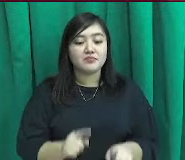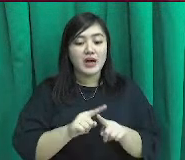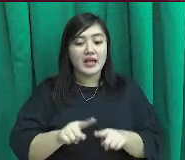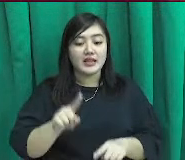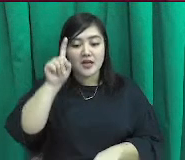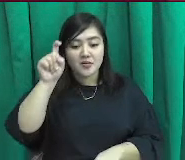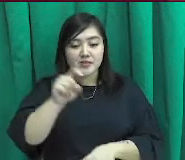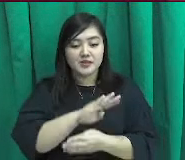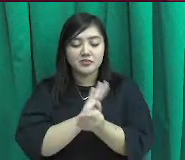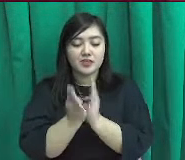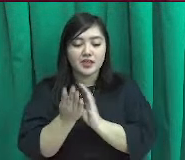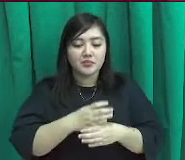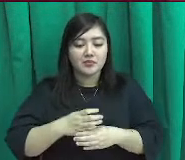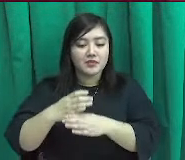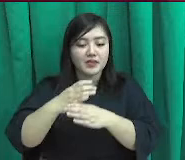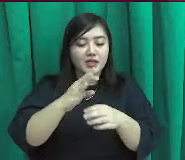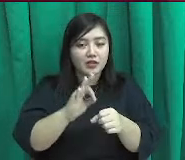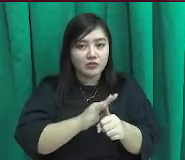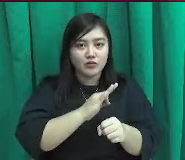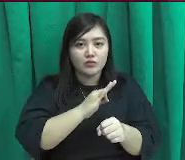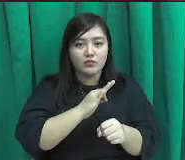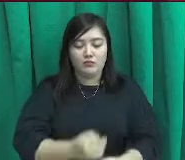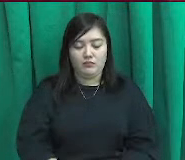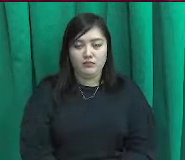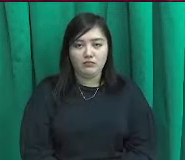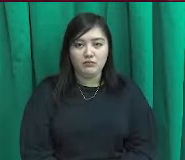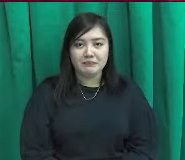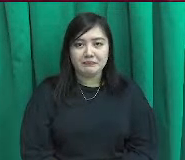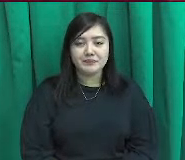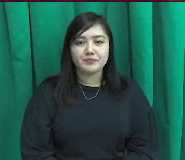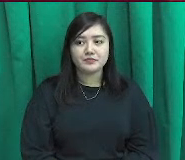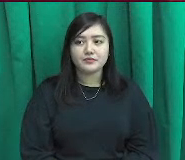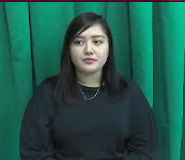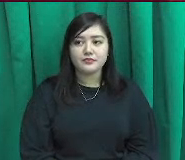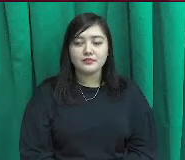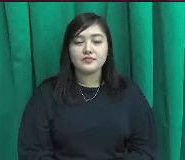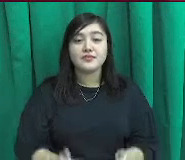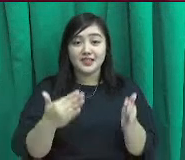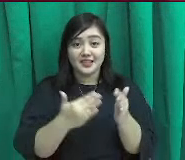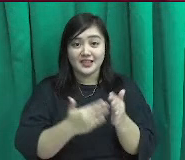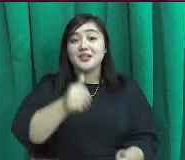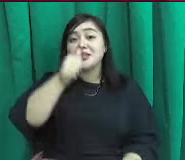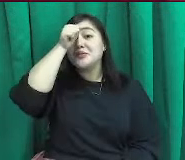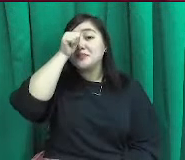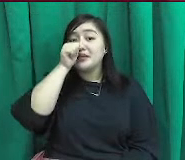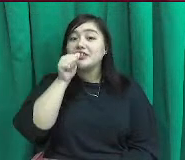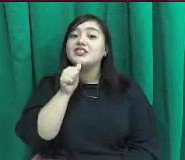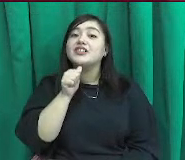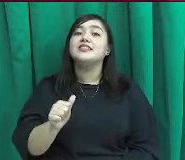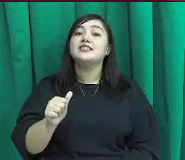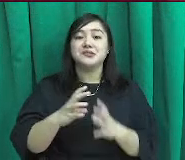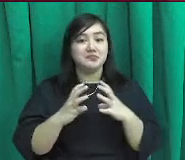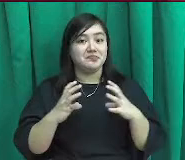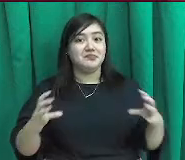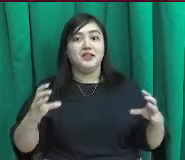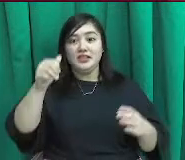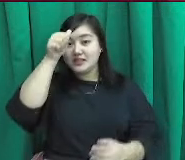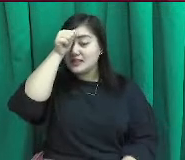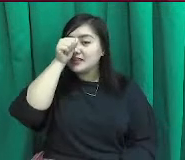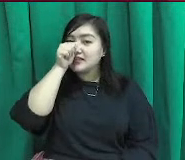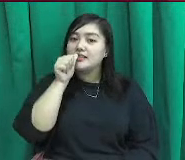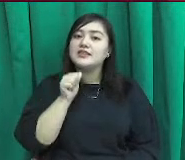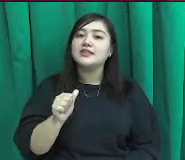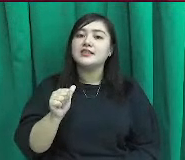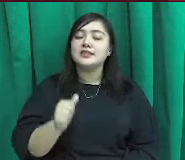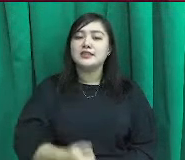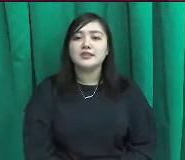ng ating tahanan. Yeah. At sinasabi ko, Brother Rudy, kasi long suffering at temperance yung binanggit mo eh. Yun talaga ang